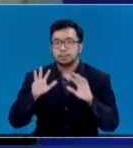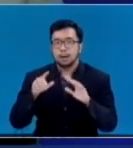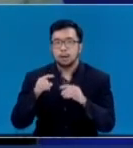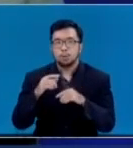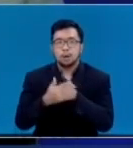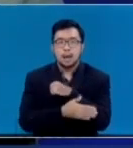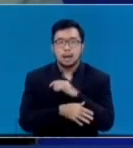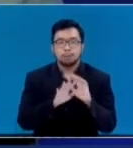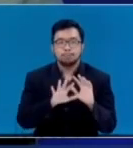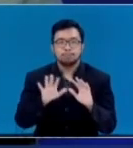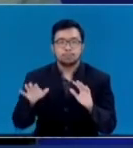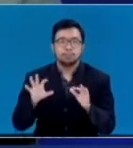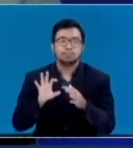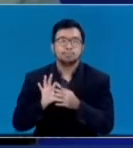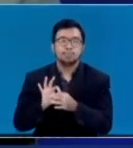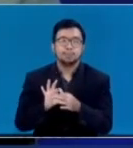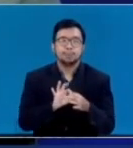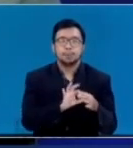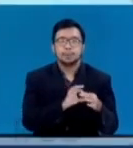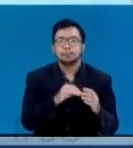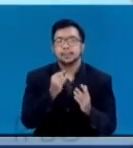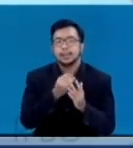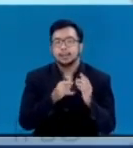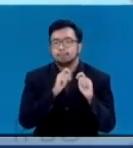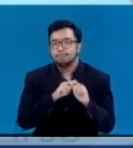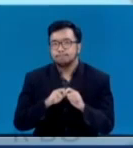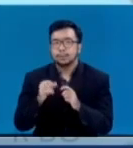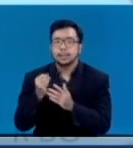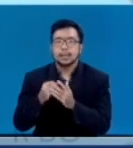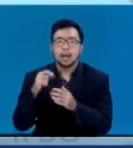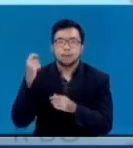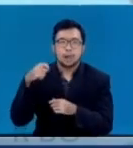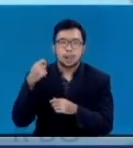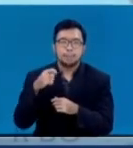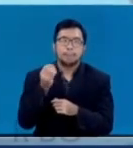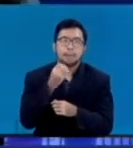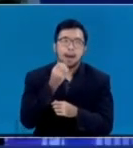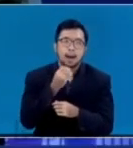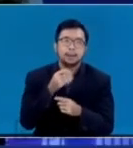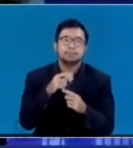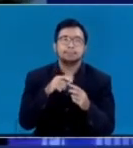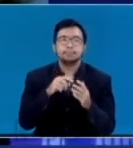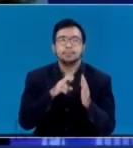dunia dalam bidang crafts and folk art, design, film, gastronomi, literatur, media arts,